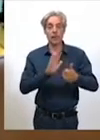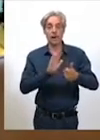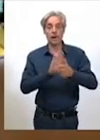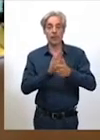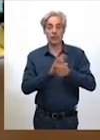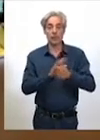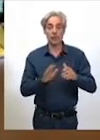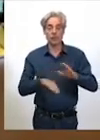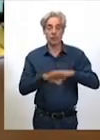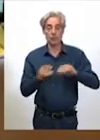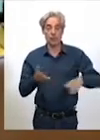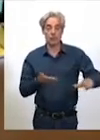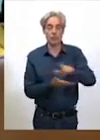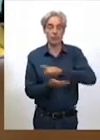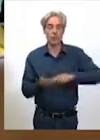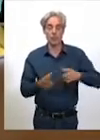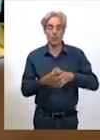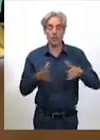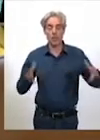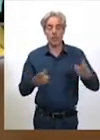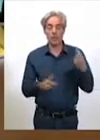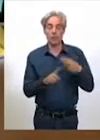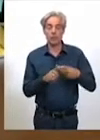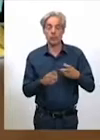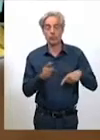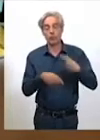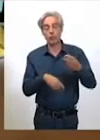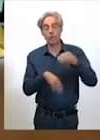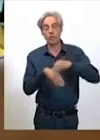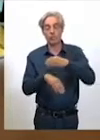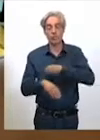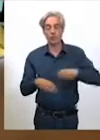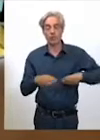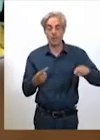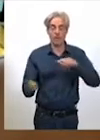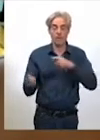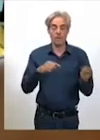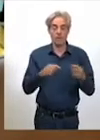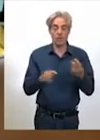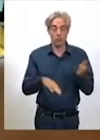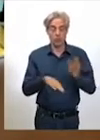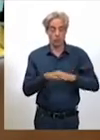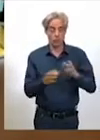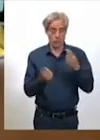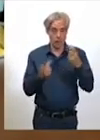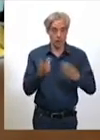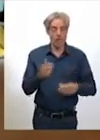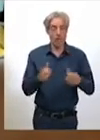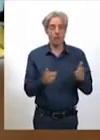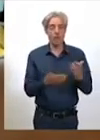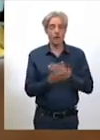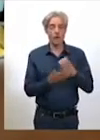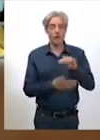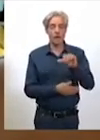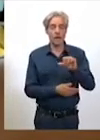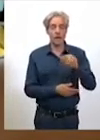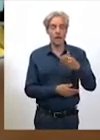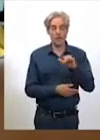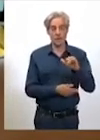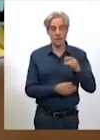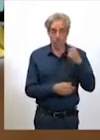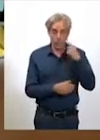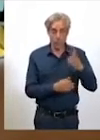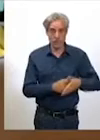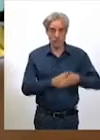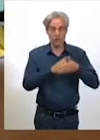sont extrêmement nombreux. Je vous le disais aussi, on aura au prochain conseil municipal une délibération sur les SIC, on travaille un AMI aussi pour soutenir les acteurs de l'ESS